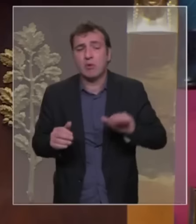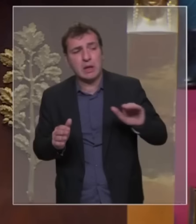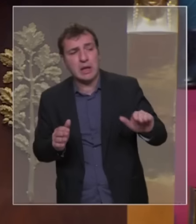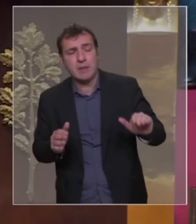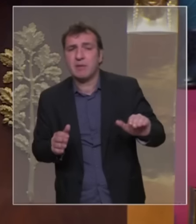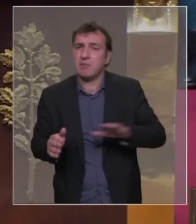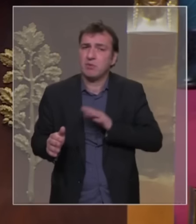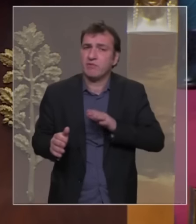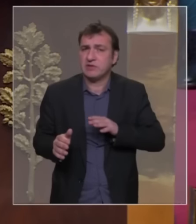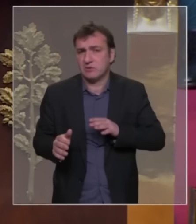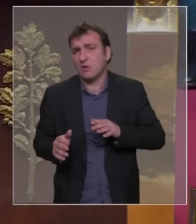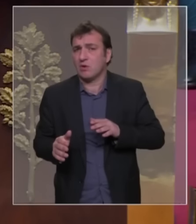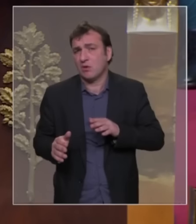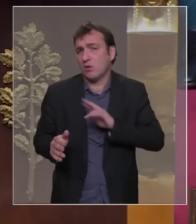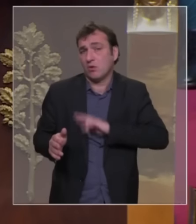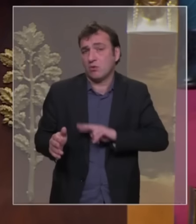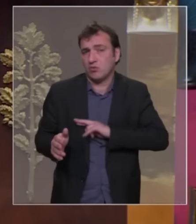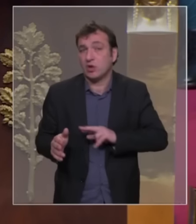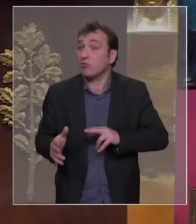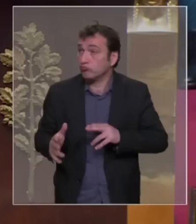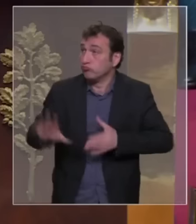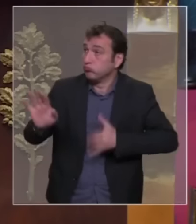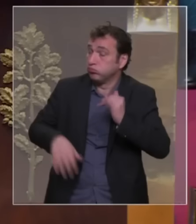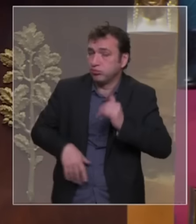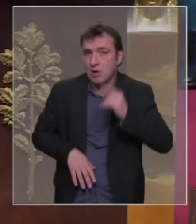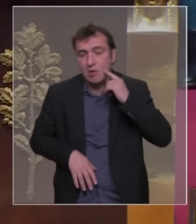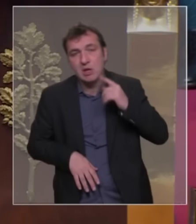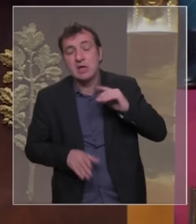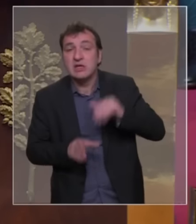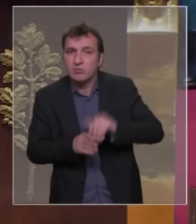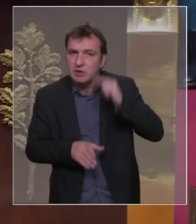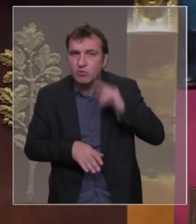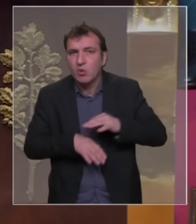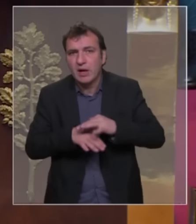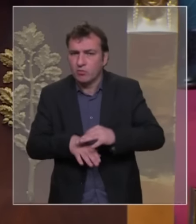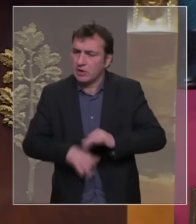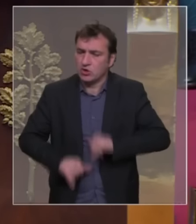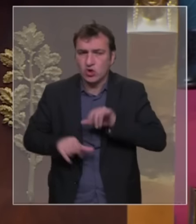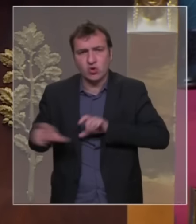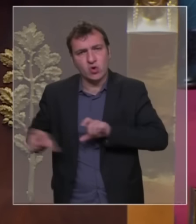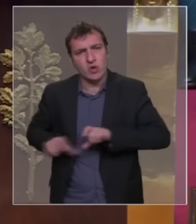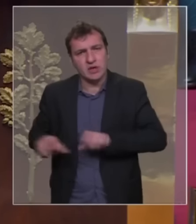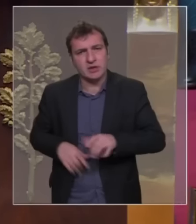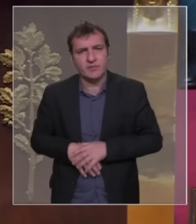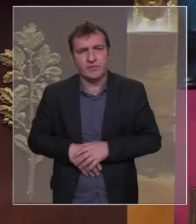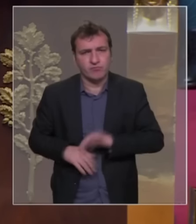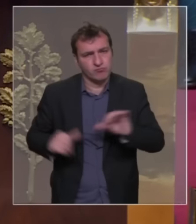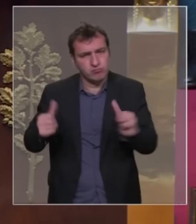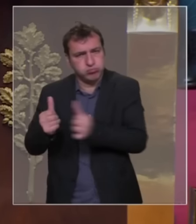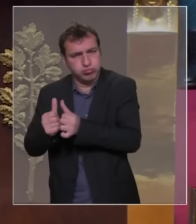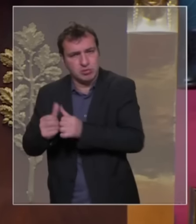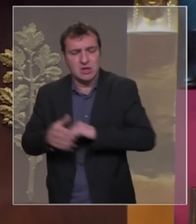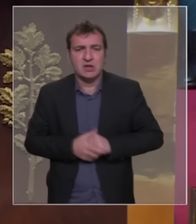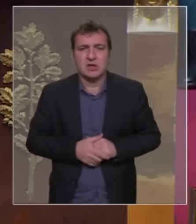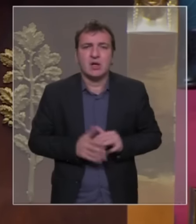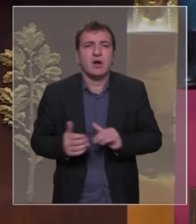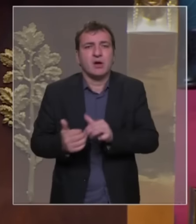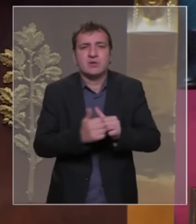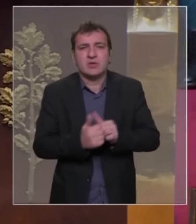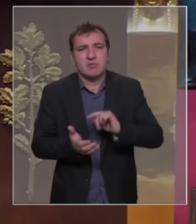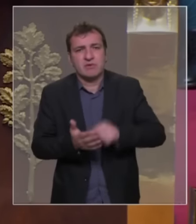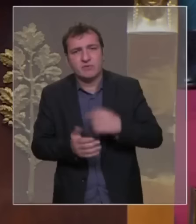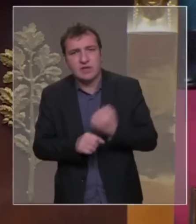retraités volontaires, y compris pour accompagner leurs plus jeunes collègues ? Ensemble, nous devons travailler pour